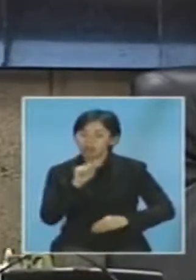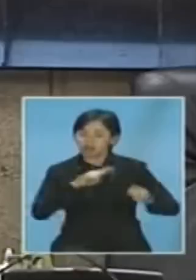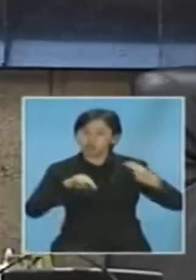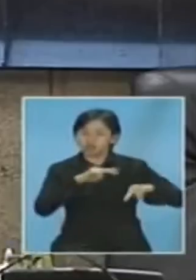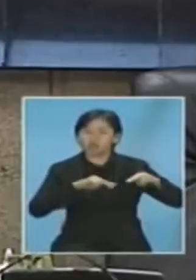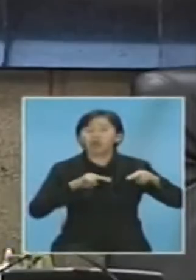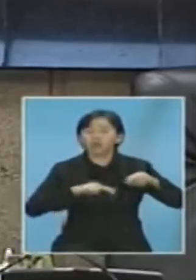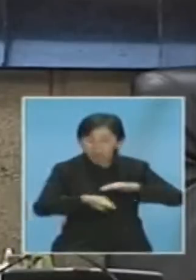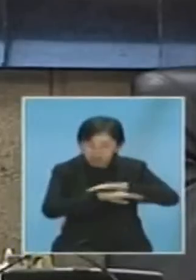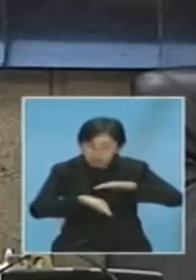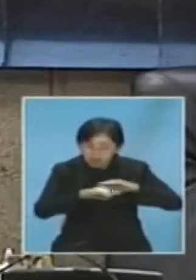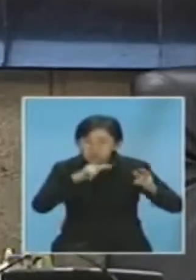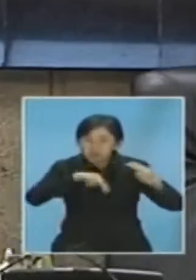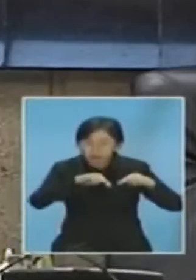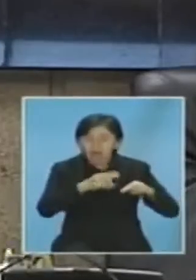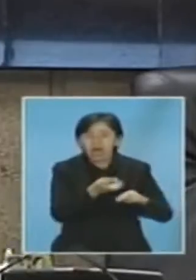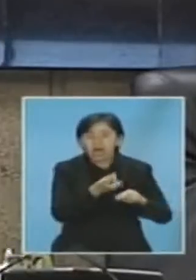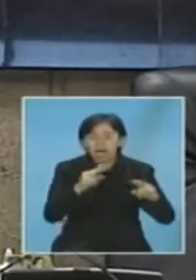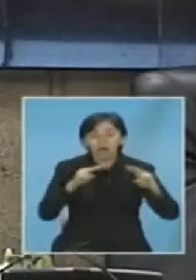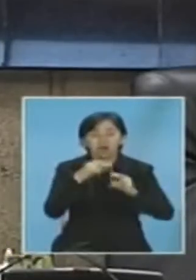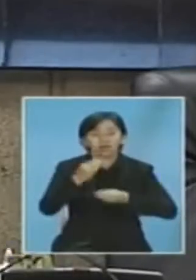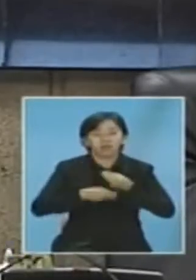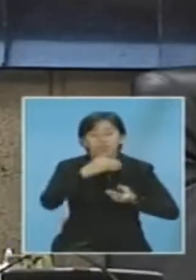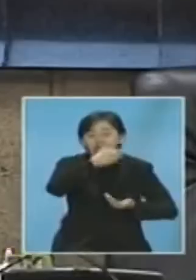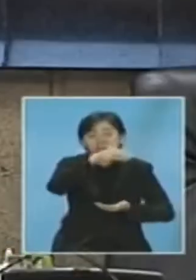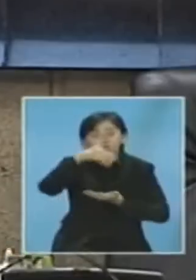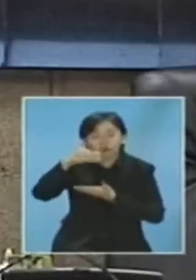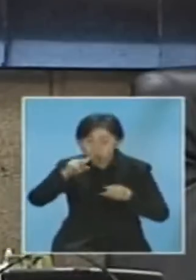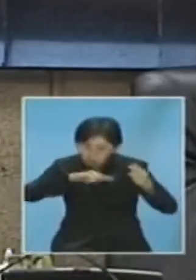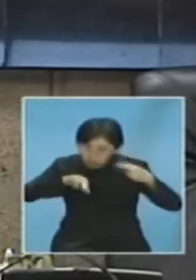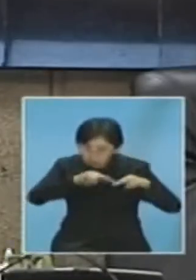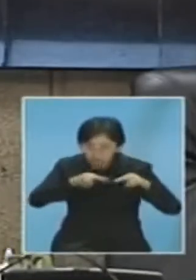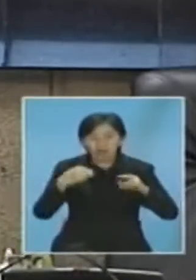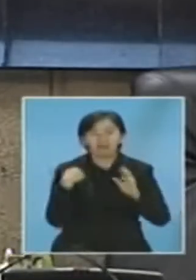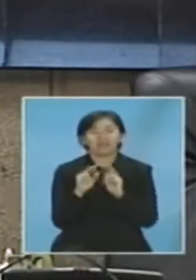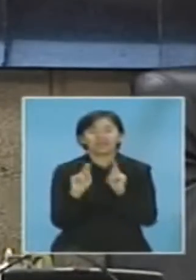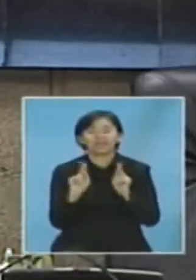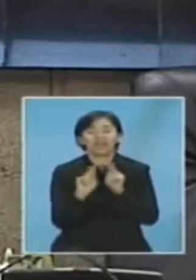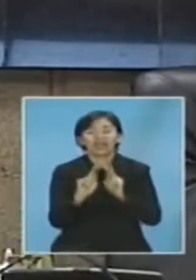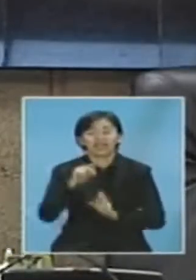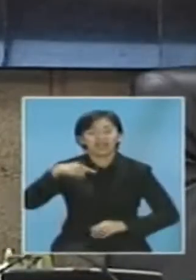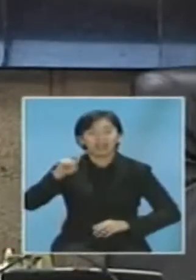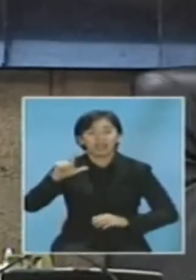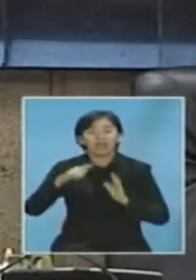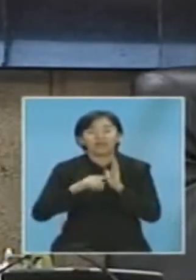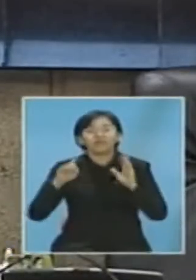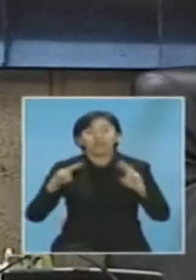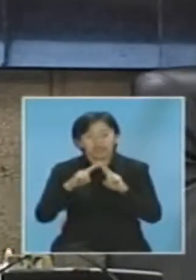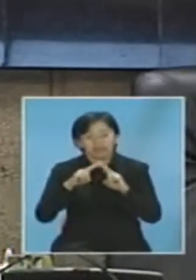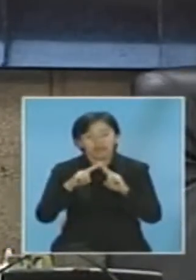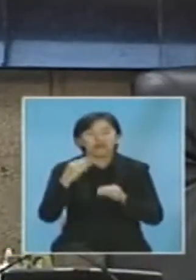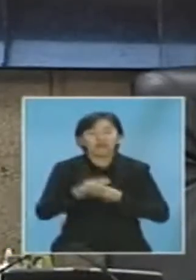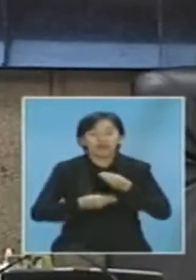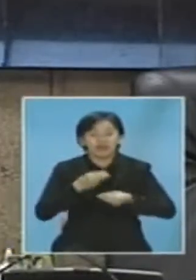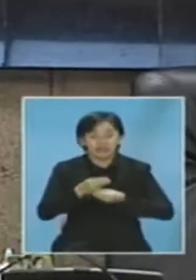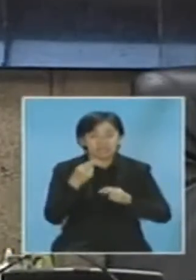ริงเรื่องการระบายข้าวของกระทรวงพาณิชย์และตั้งกรรมการโดยมีปลัดกระทรวงพาณิชย์นางวัชรีวิมุกตาย